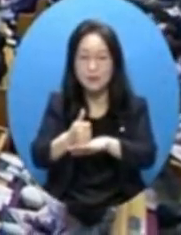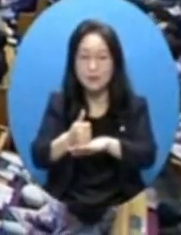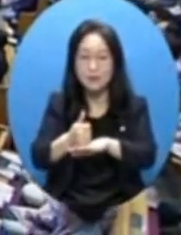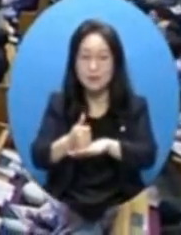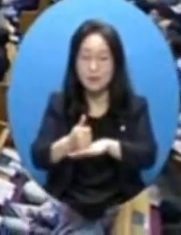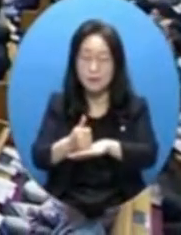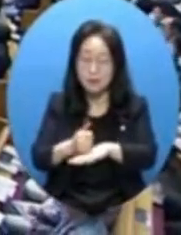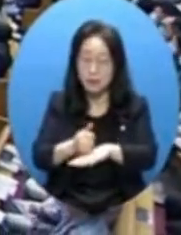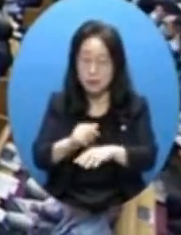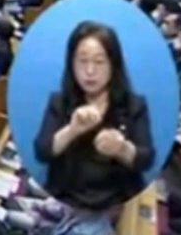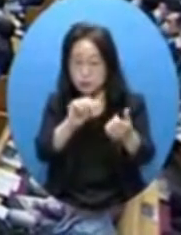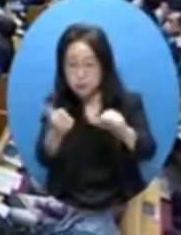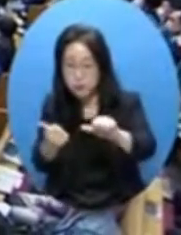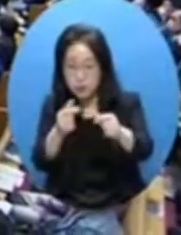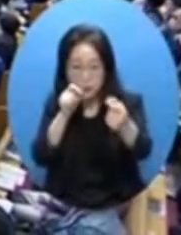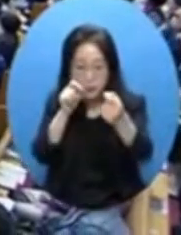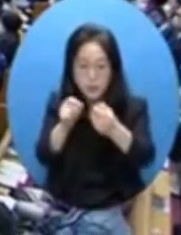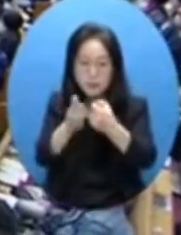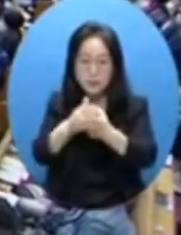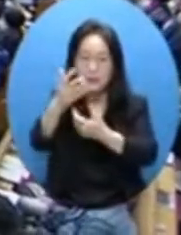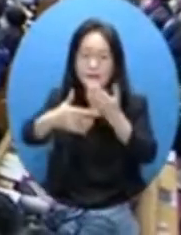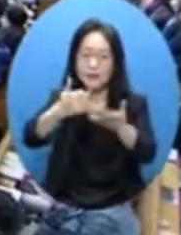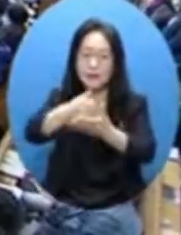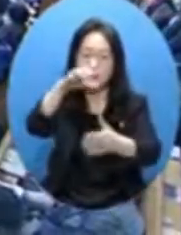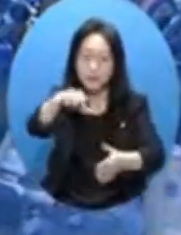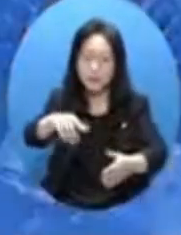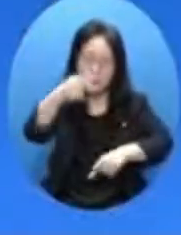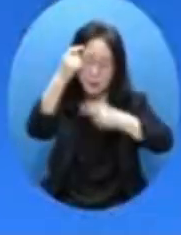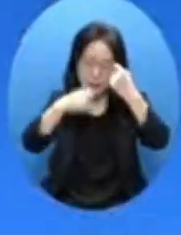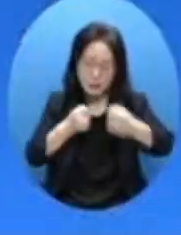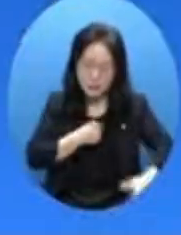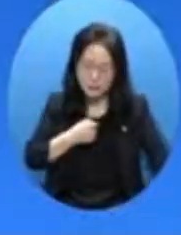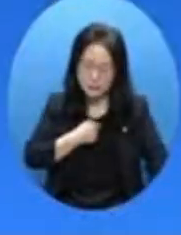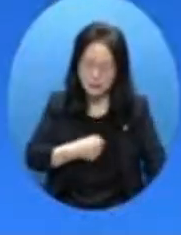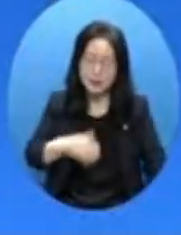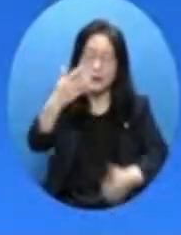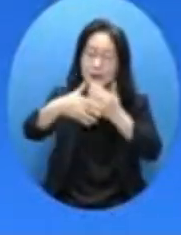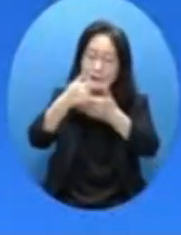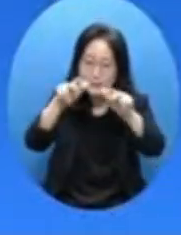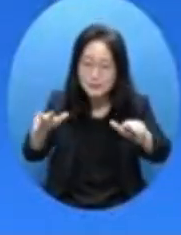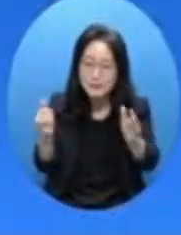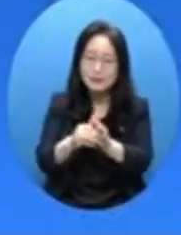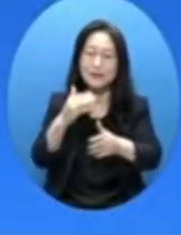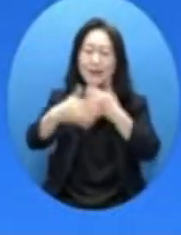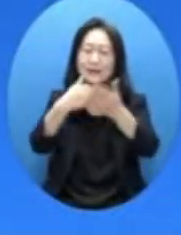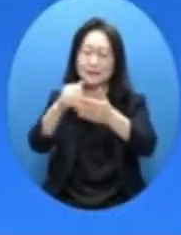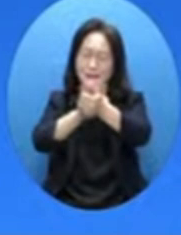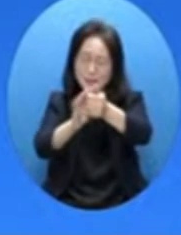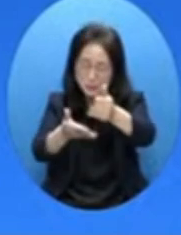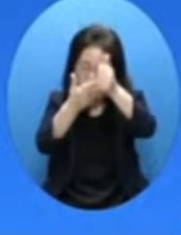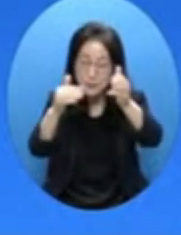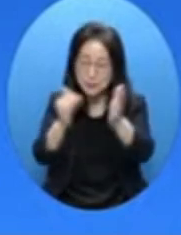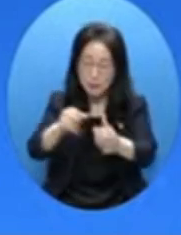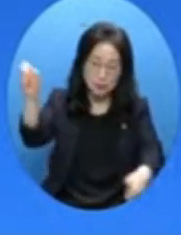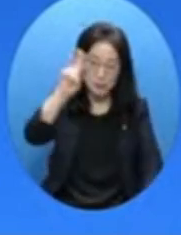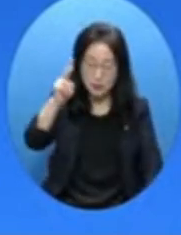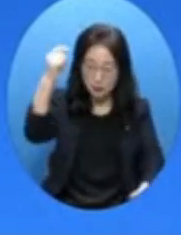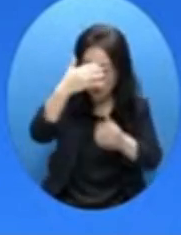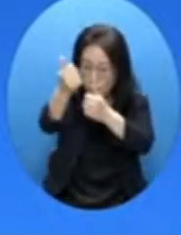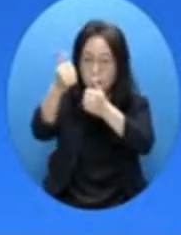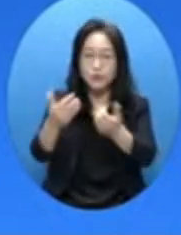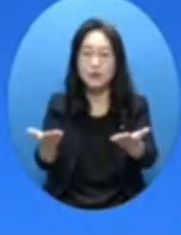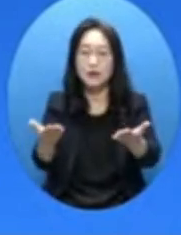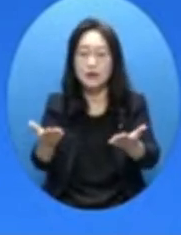죽음을 눈앞에 두고 하나님 앞에서 통곡하며 기도합니다. 하나님 내가 지금까지 이렇게 하나님을 잘 섬겼는데 갑자기 저를 불러가시면